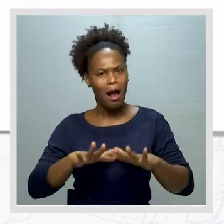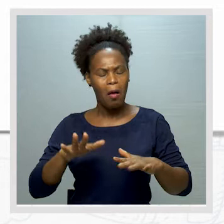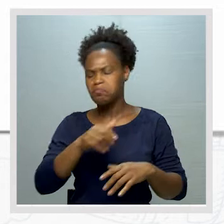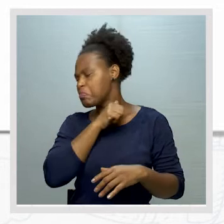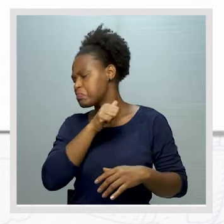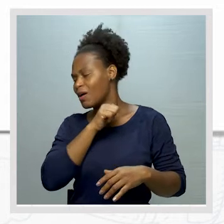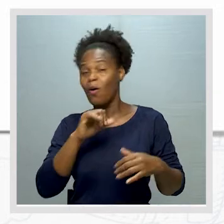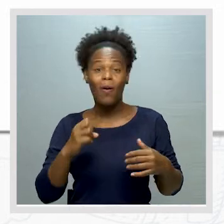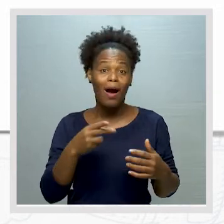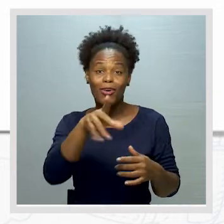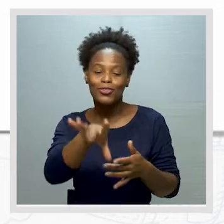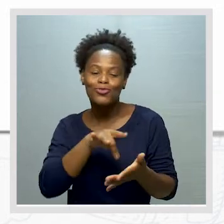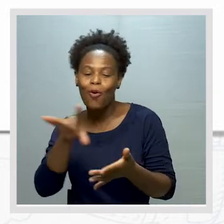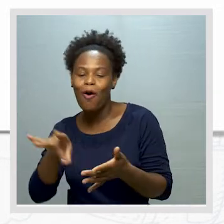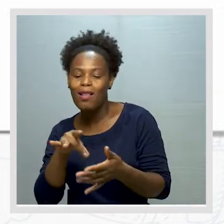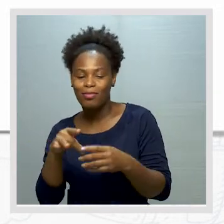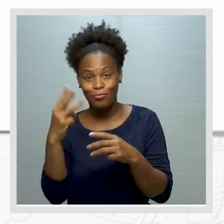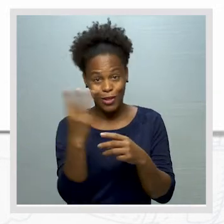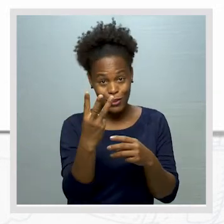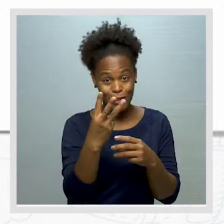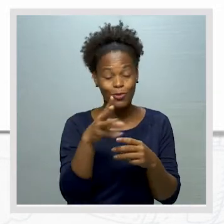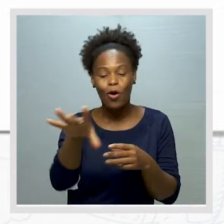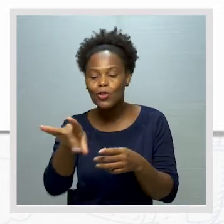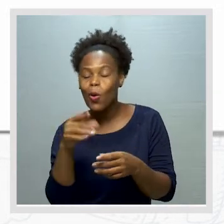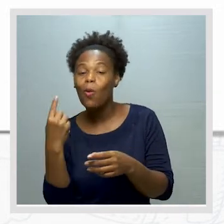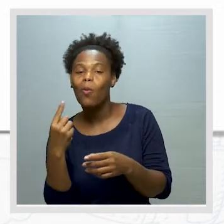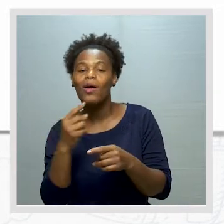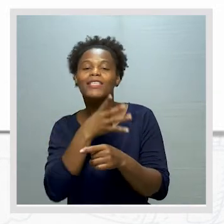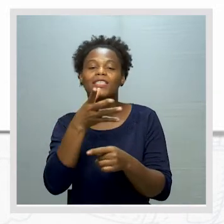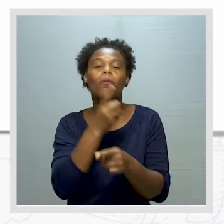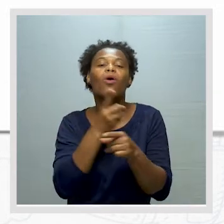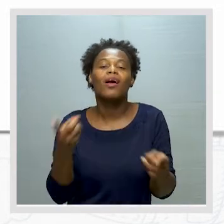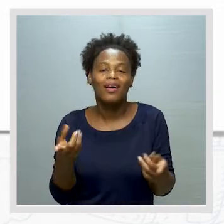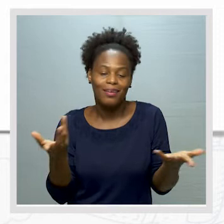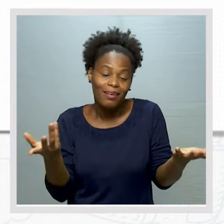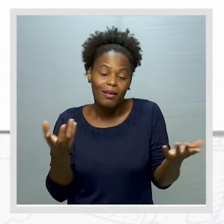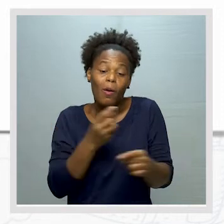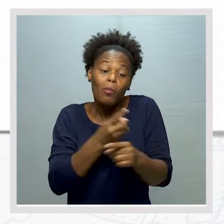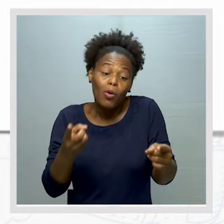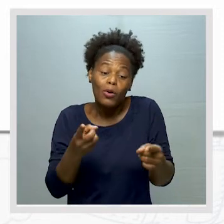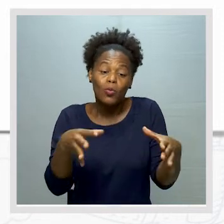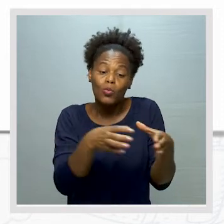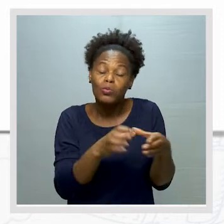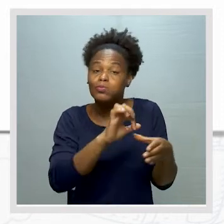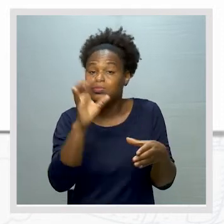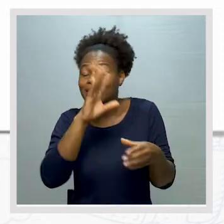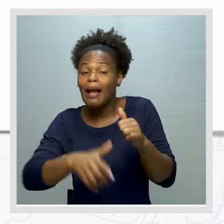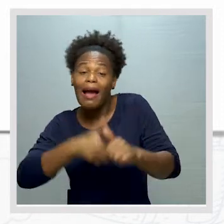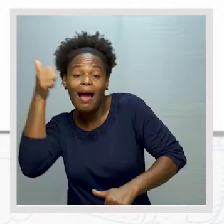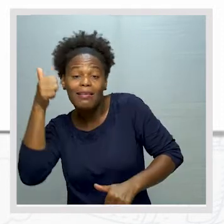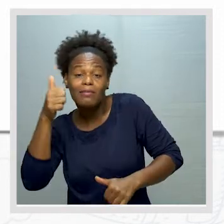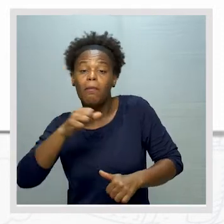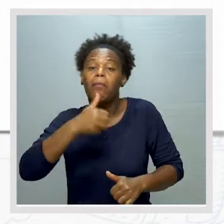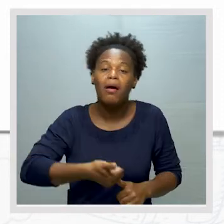indifférente. Vous allez choisir entre les 3 et vous allez dire pourquoi. Car son équipe gagne,